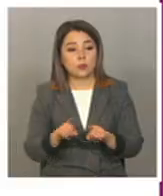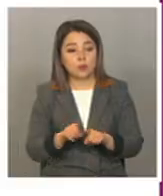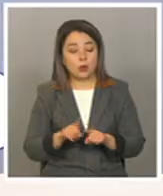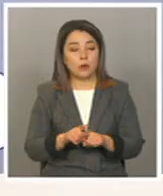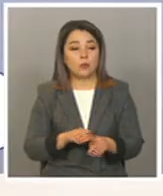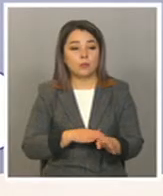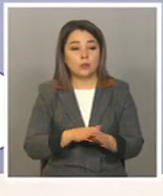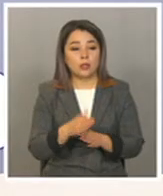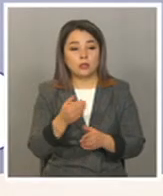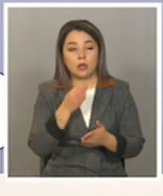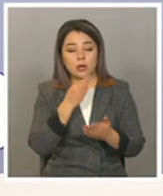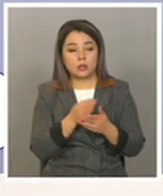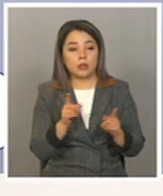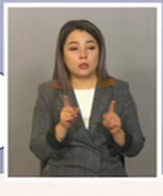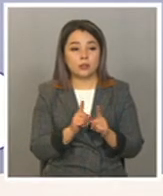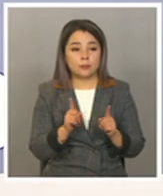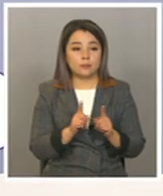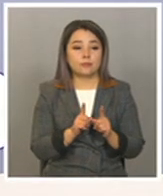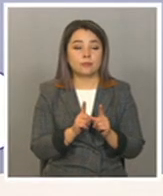болдырмау туралы